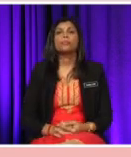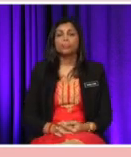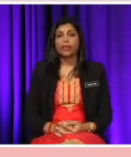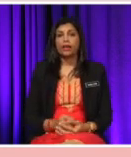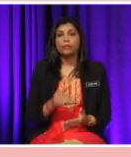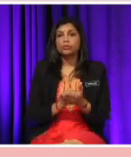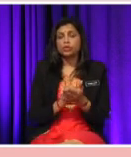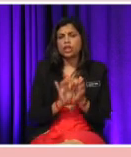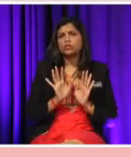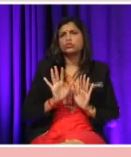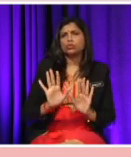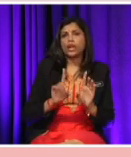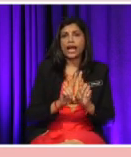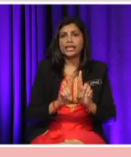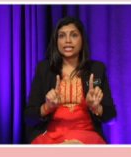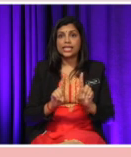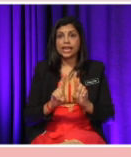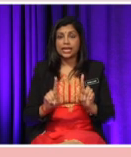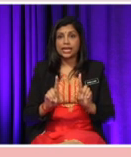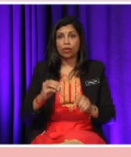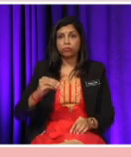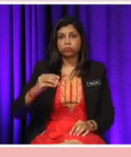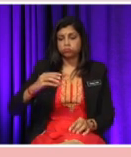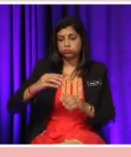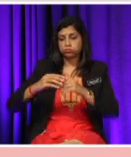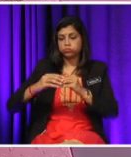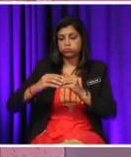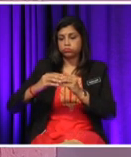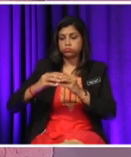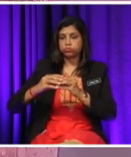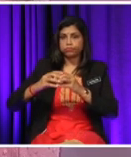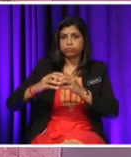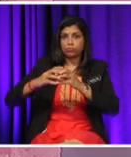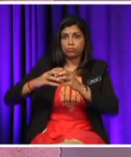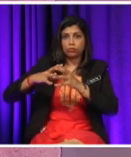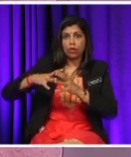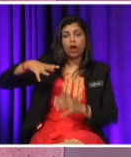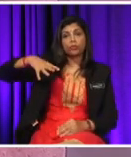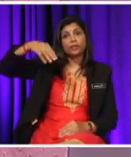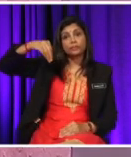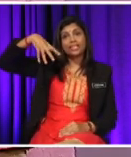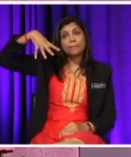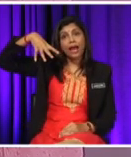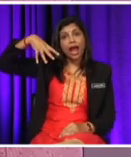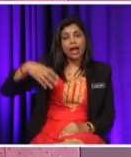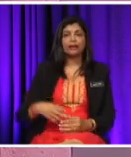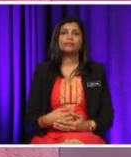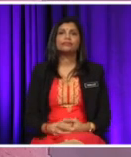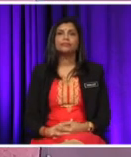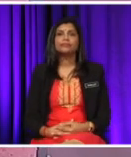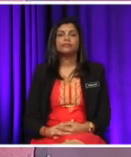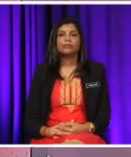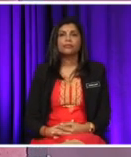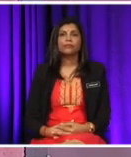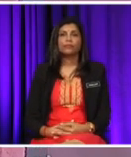tolak dinding-dinding Belu untuk supaya makin kembang jadi isi padu guys itu akan bertambah lah dan kadar pelanggaran molekul